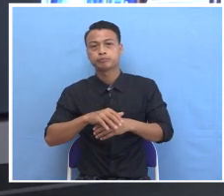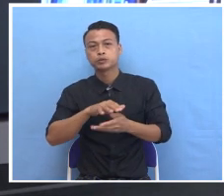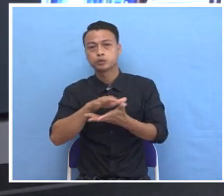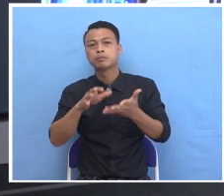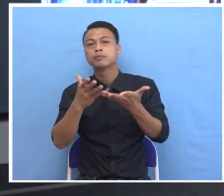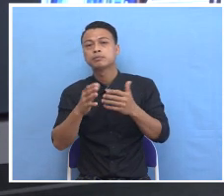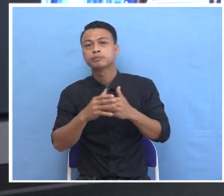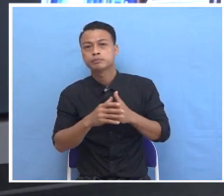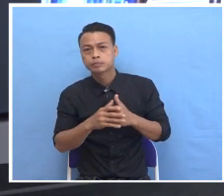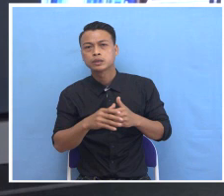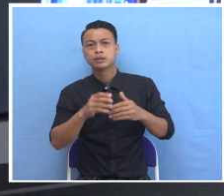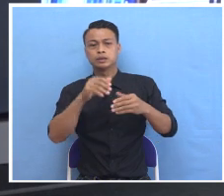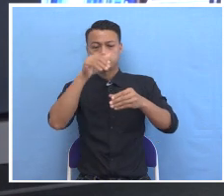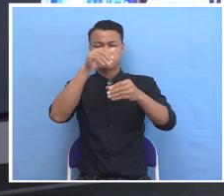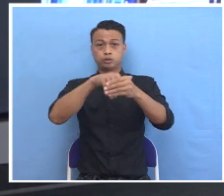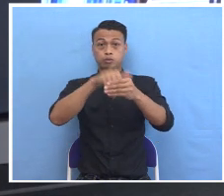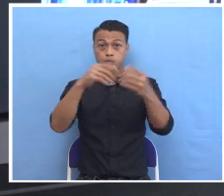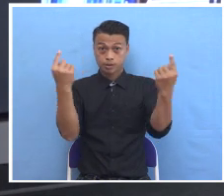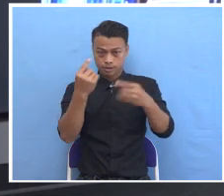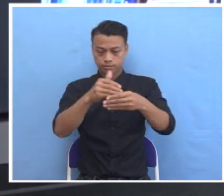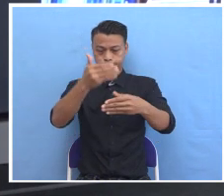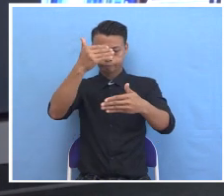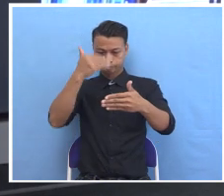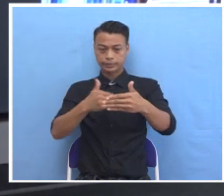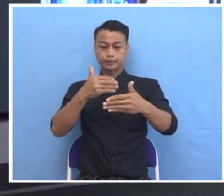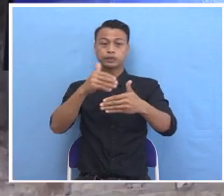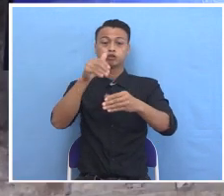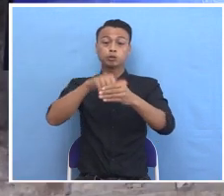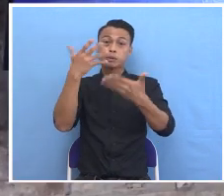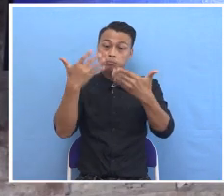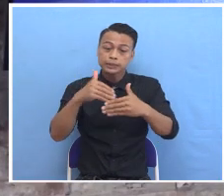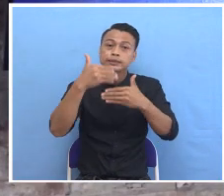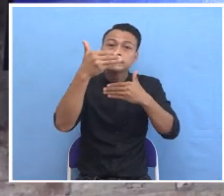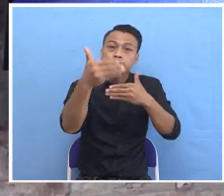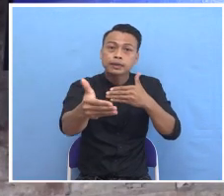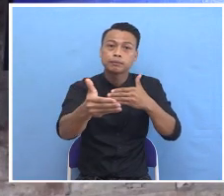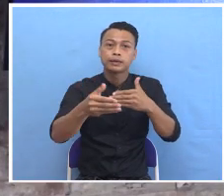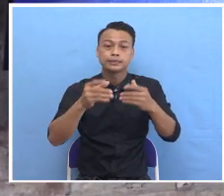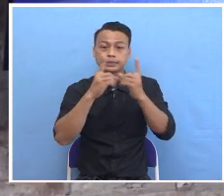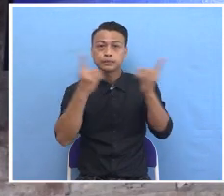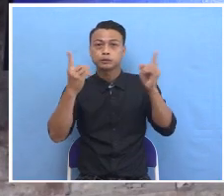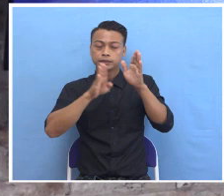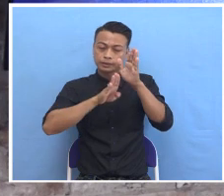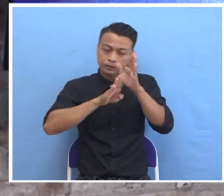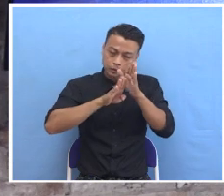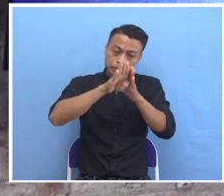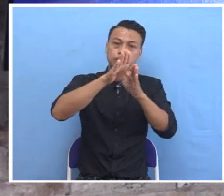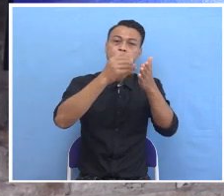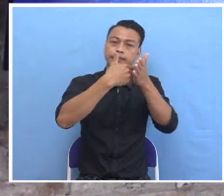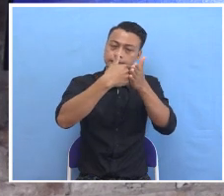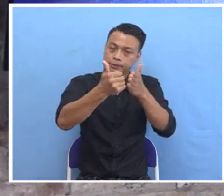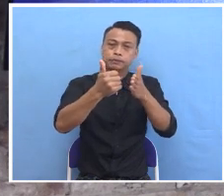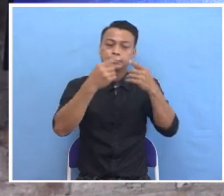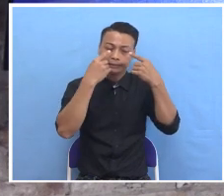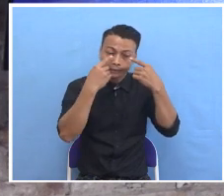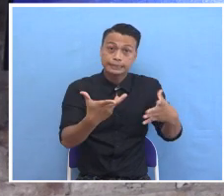မှရွေးကောက်ပွဲပြီးကာလပေါ့လေကျွန်တော်တို့ဒီမိုကရေစီခရီးရှေ့ဆက်နိုင်ဖို့အတွက်ကျွန်တော်တို့ဘာတွေသတိထားဖို့လိုမလဲခေါင်းဆောင်တွေကဘာတွေသတိထား